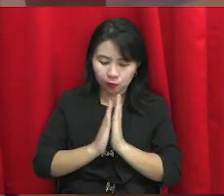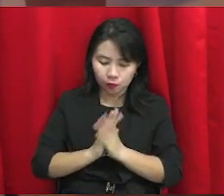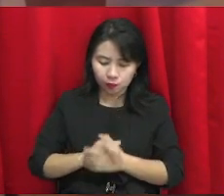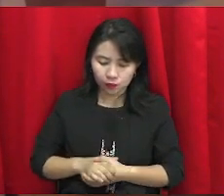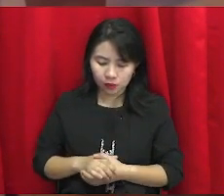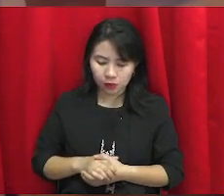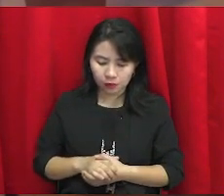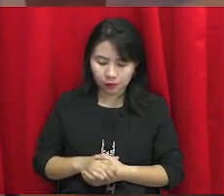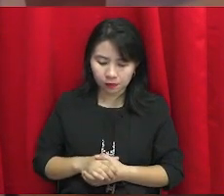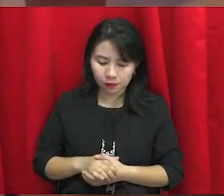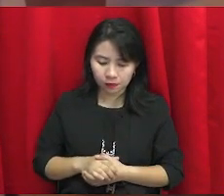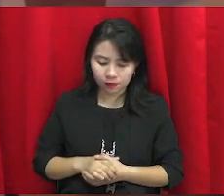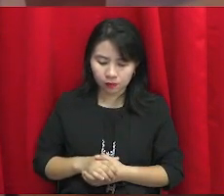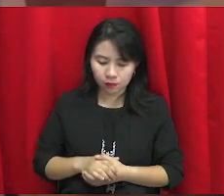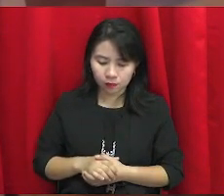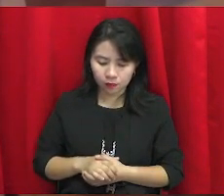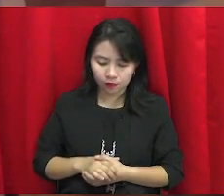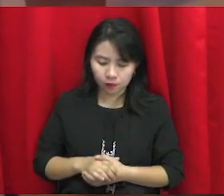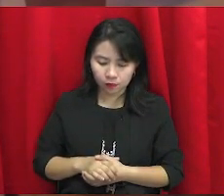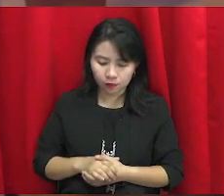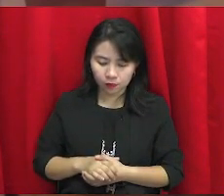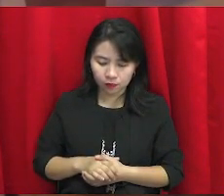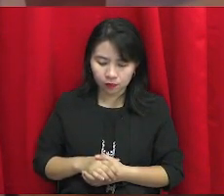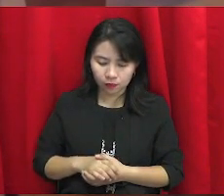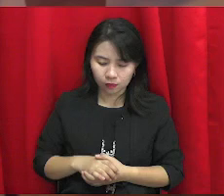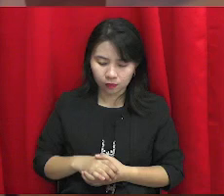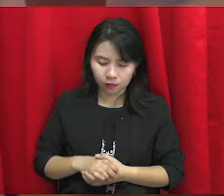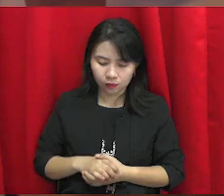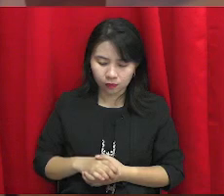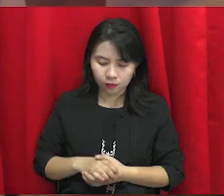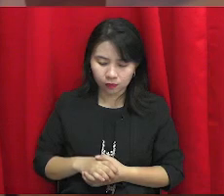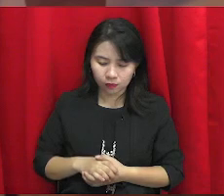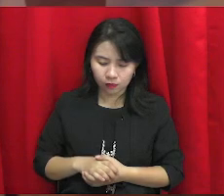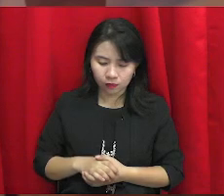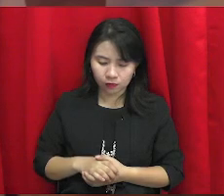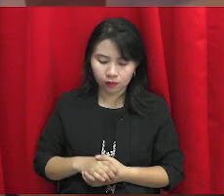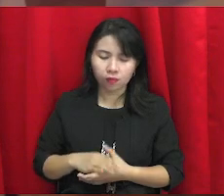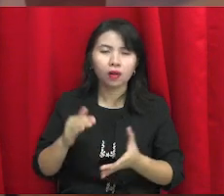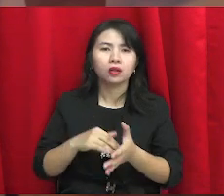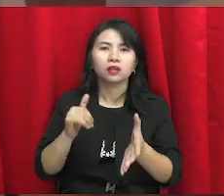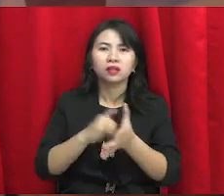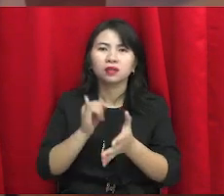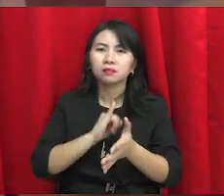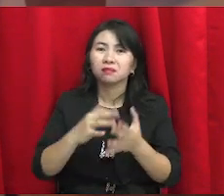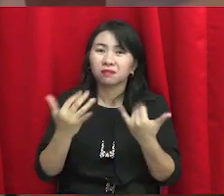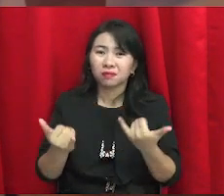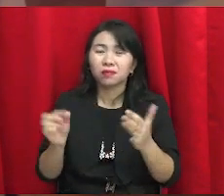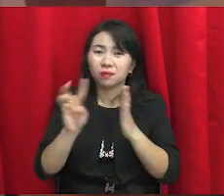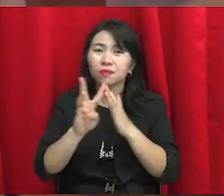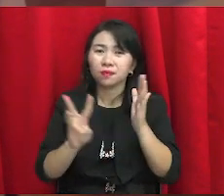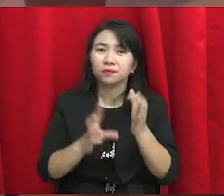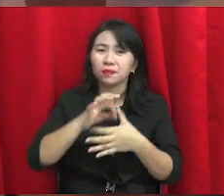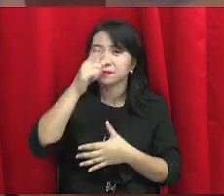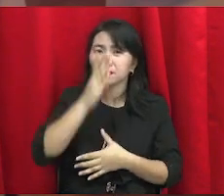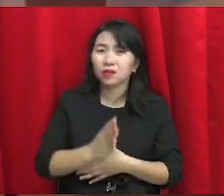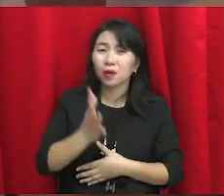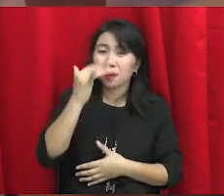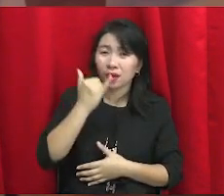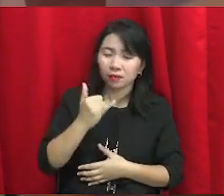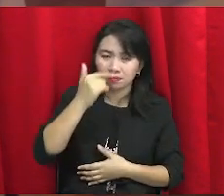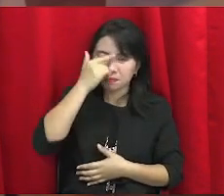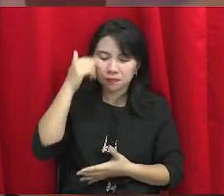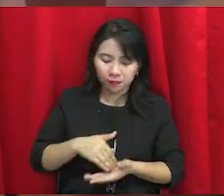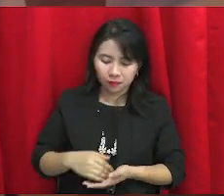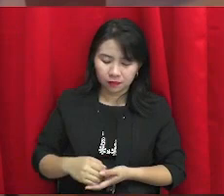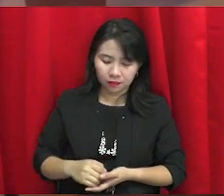po yung sasabihin ng pastor ko, will ng Panginoon, yun yung magiging ano ko na will ng Panginoon sa buhay ko. Bakit po? Dahil